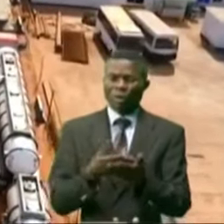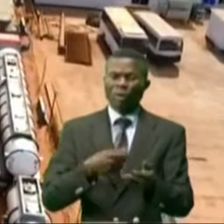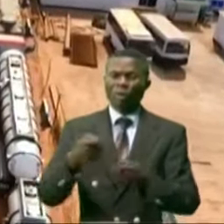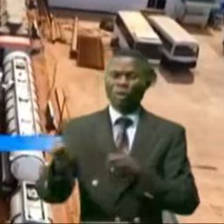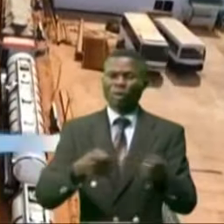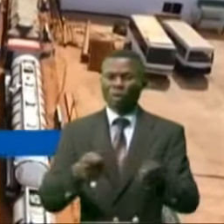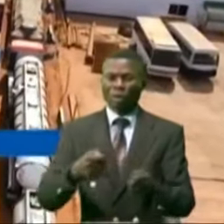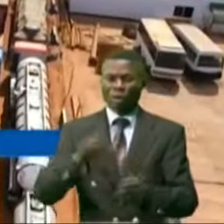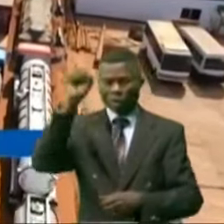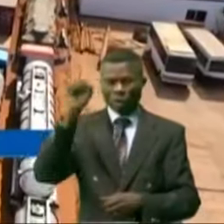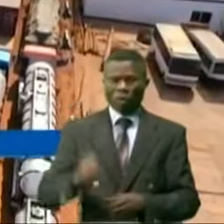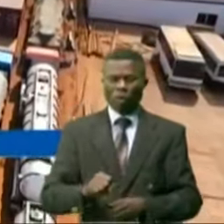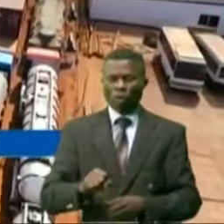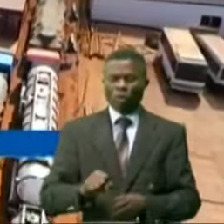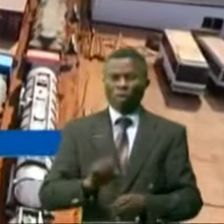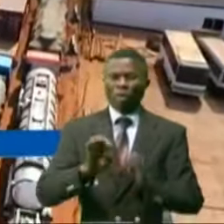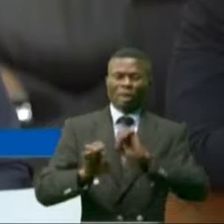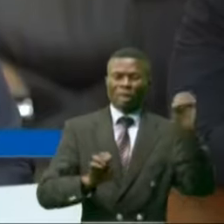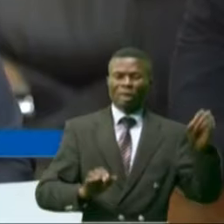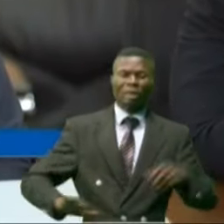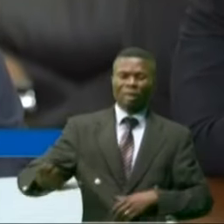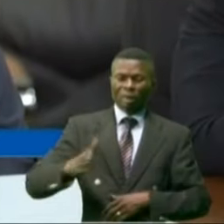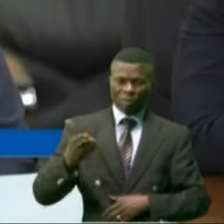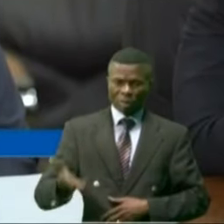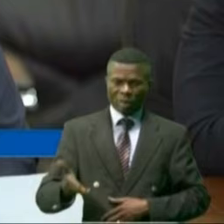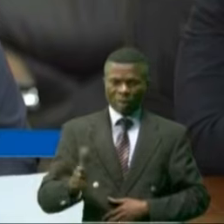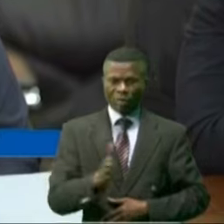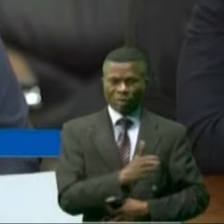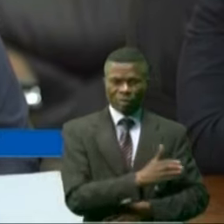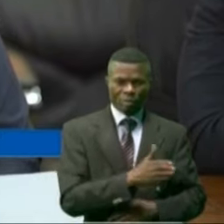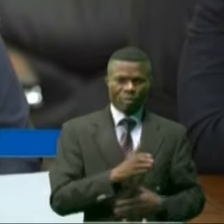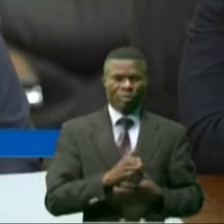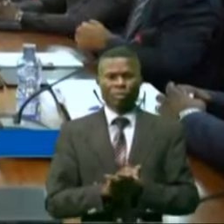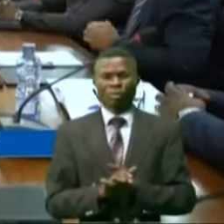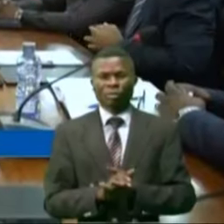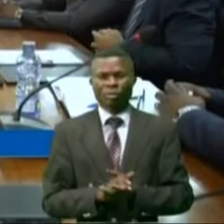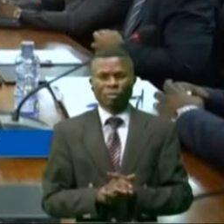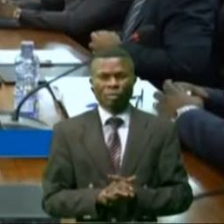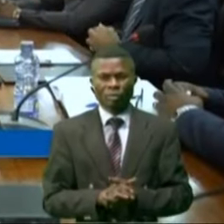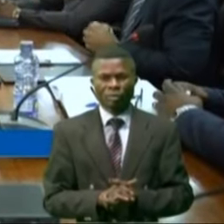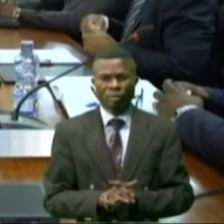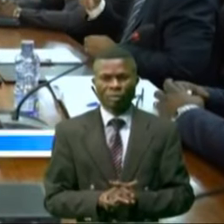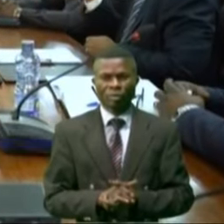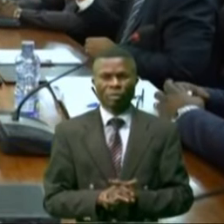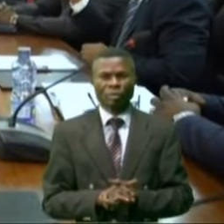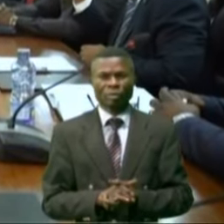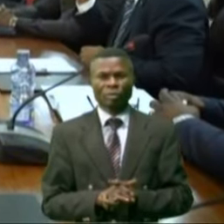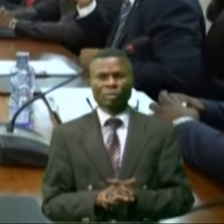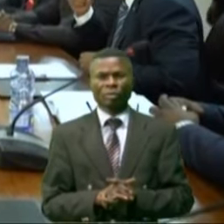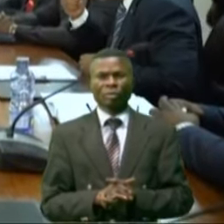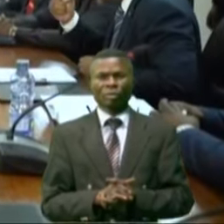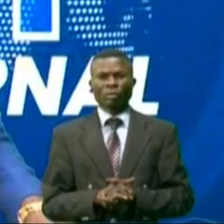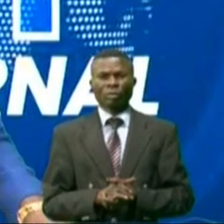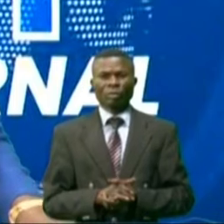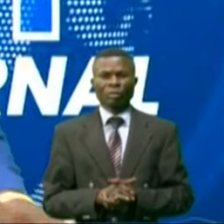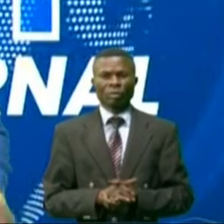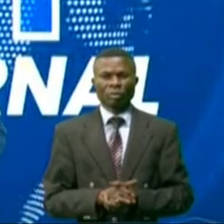dans le sud-est du pays particulièrement. Un train des mesures est annoncé pour juguler la crise.